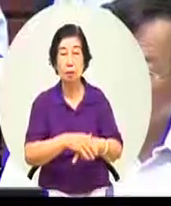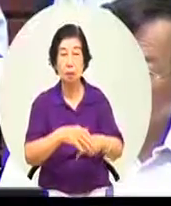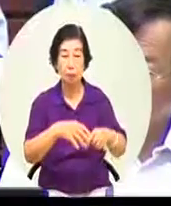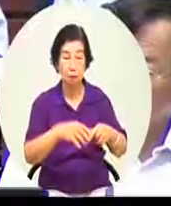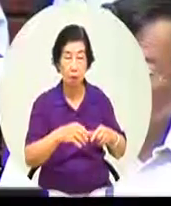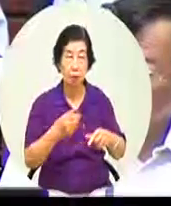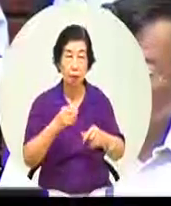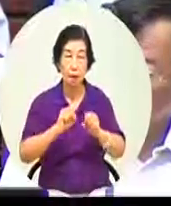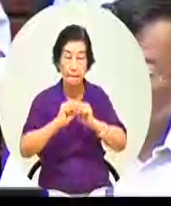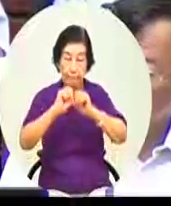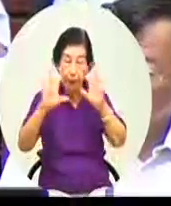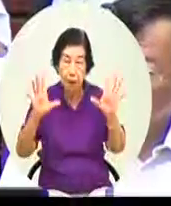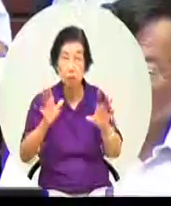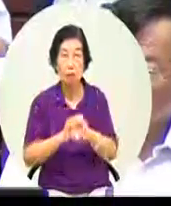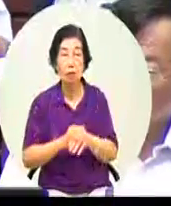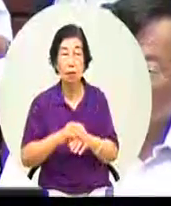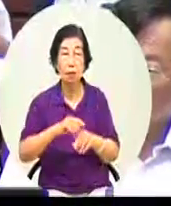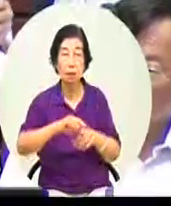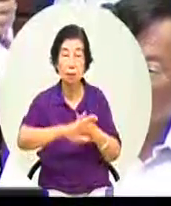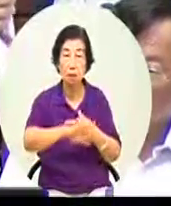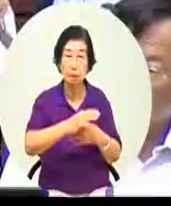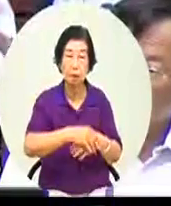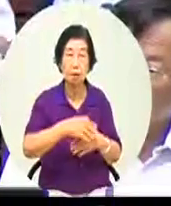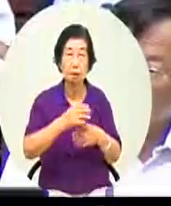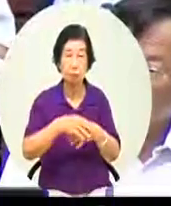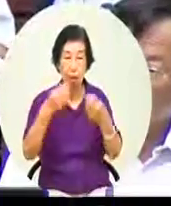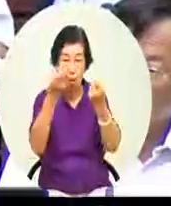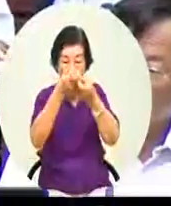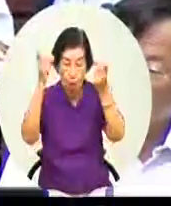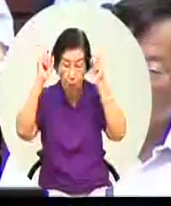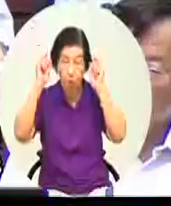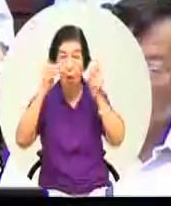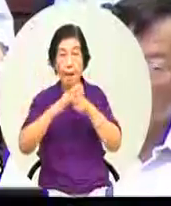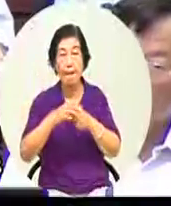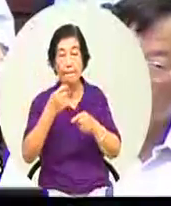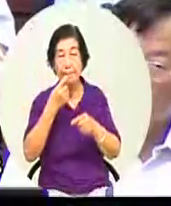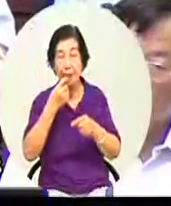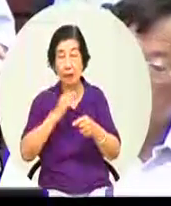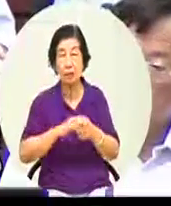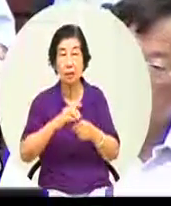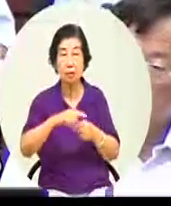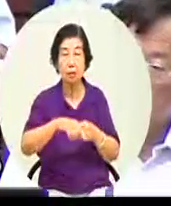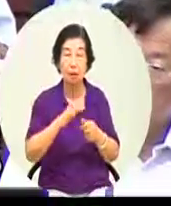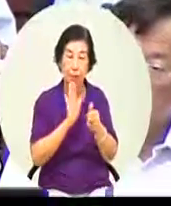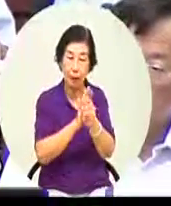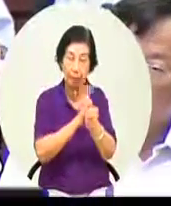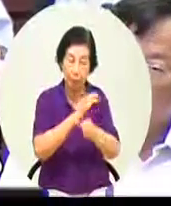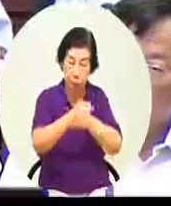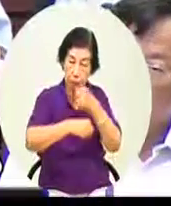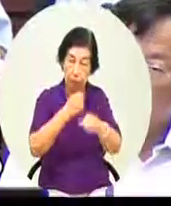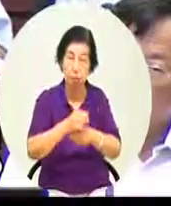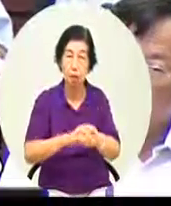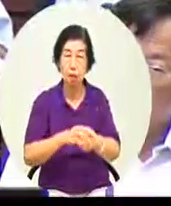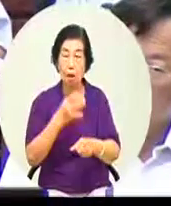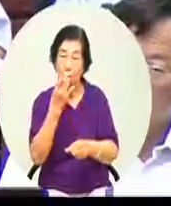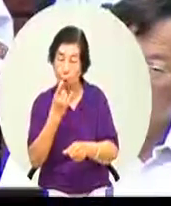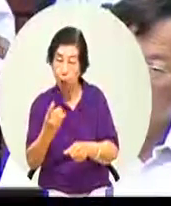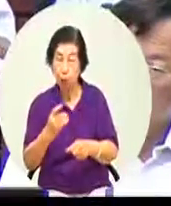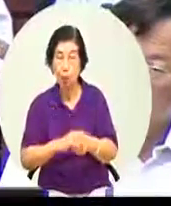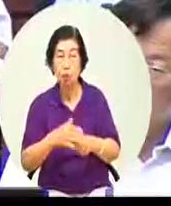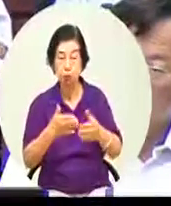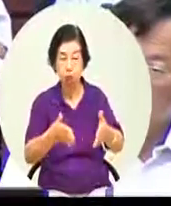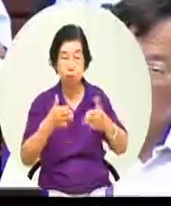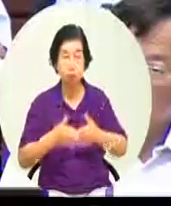程里面，我们特别把穆斯林的游程也放进去哈。那在语言的部分呢，我想这个也是一个很重要的因素哈。所